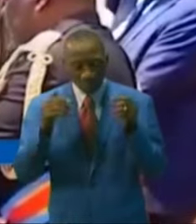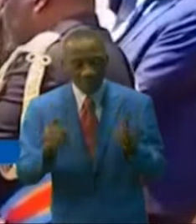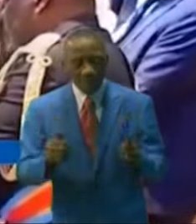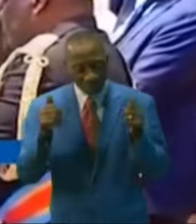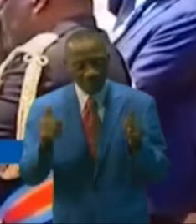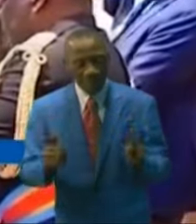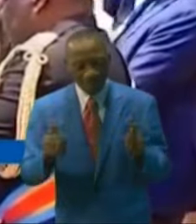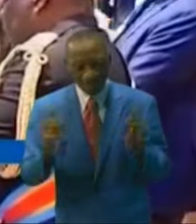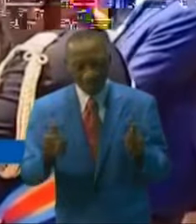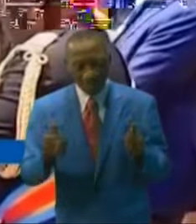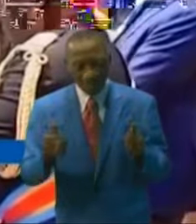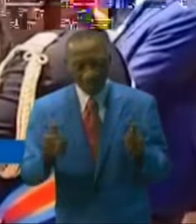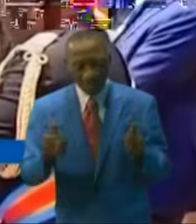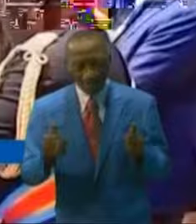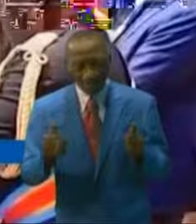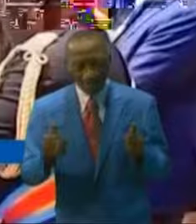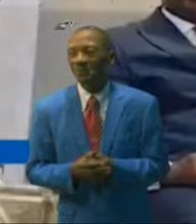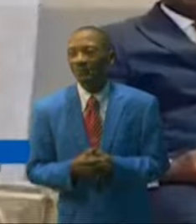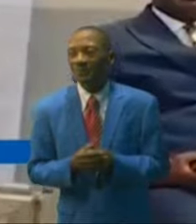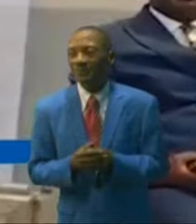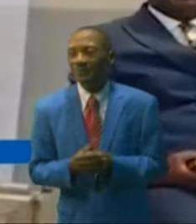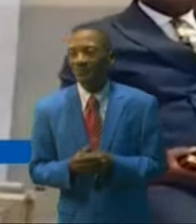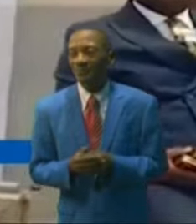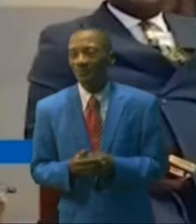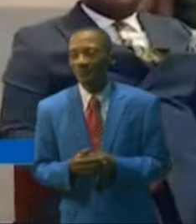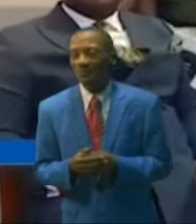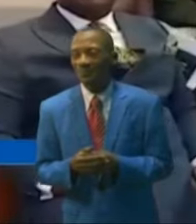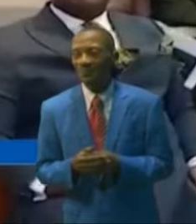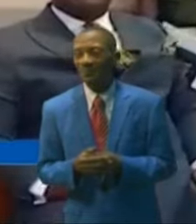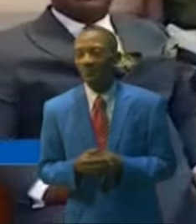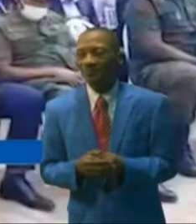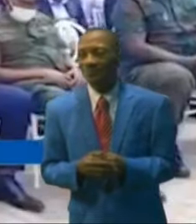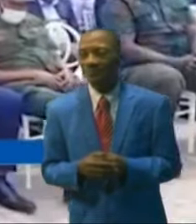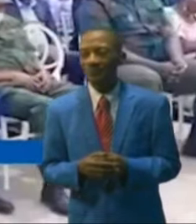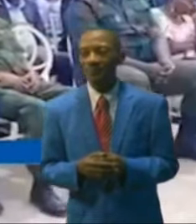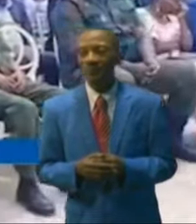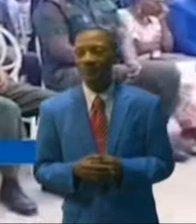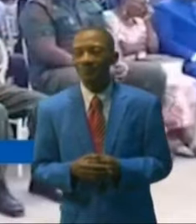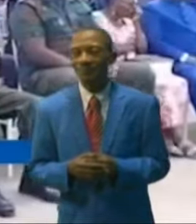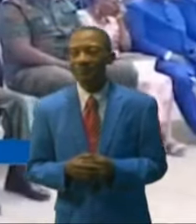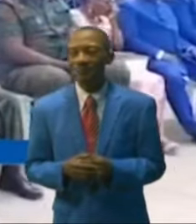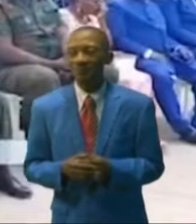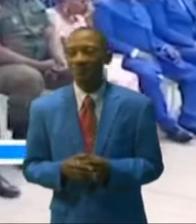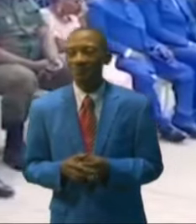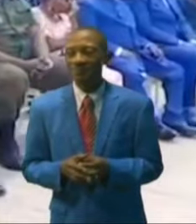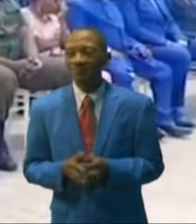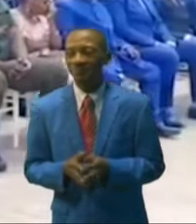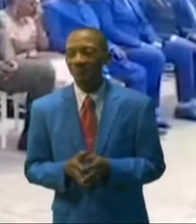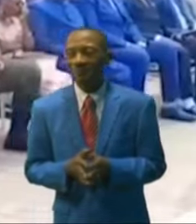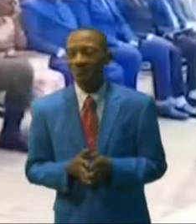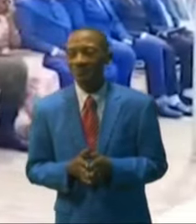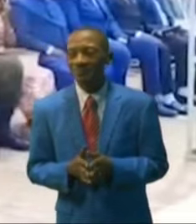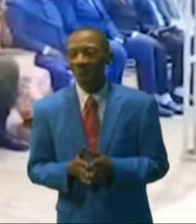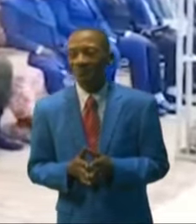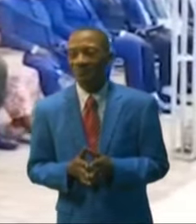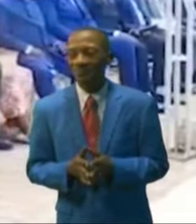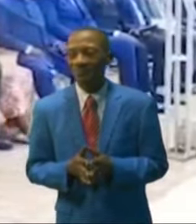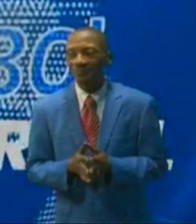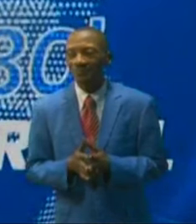ont reçu différentes catégories. Médaille du mérite civique sur instruction du chef de l'État, Félix-Antoine Tshisekedi